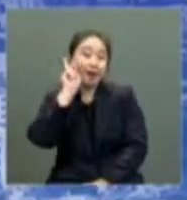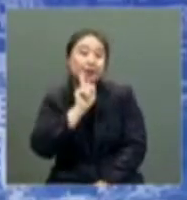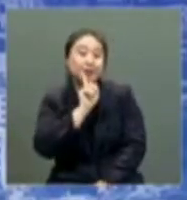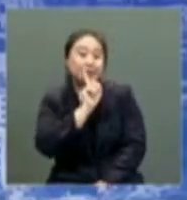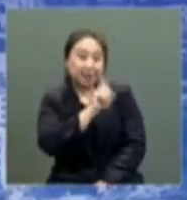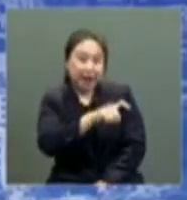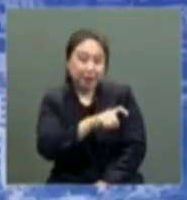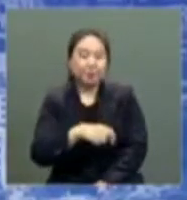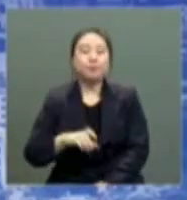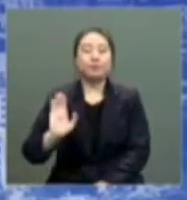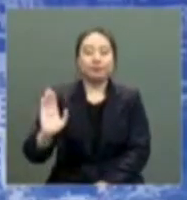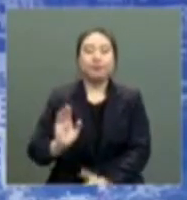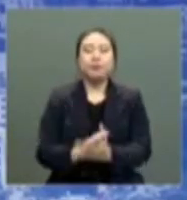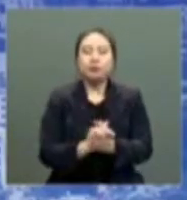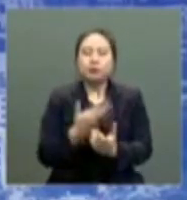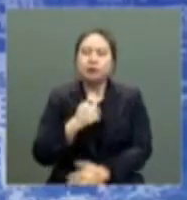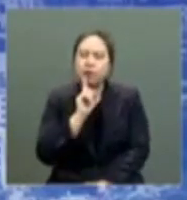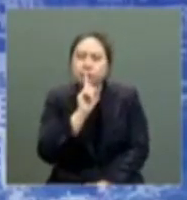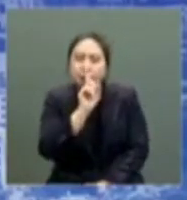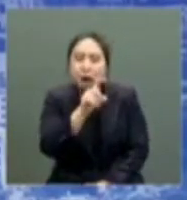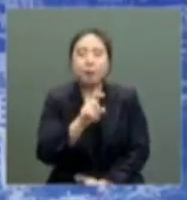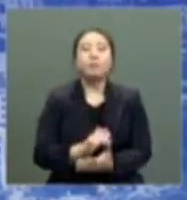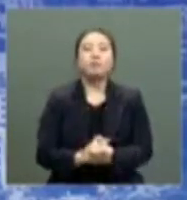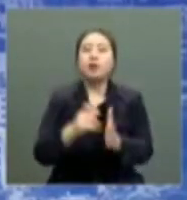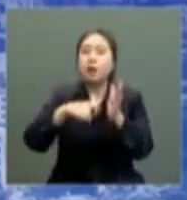นี้นะครับเราก็จะได้สู้กับโกวิทย์ได้แล้วชนะมันในที่สุดครับผมจะไปคงเป็นคำถามกับสื่อมวลชนนะคะจากสำนักข่าวเกียวโดNewนะคะที่ถามว่าเหตุผลของผู้ติดเชื้อที่ลดลงน่ะแสดงว่าตรวจผู้ติดเชื้อที่ติดเชื้อจากสนามมวยนั้นครบแล้วถ่ายหรือไม่หรือว่าเป็นรว่ามาตรการที่ภาครัฐออกมาแล้วดำเนินการได้ผลดีคะคุณหมอคะก็เป็นคำถามที่ดีมากๆเลยนะครับเพราะเราทำงานกันไปก็ต้องมาย้อนแล้วก็ดูว่าสิ่งที่เราทำไปนั้นผลที่ได้มานั้นดีไม่ดีพี่น้องประชาชนตัดสินแต่ว่าถ้ามันดีดีจากอะไรถ้าไม่ดีดีจากอะไรในฐานะที่ผมเป็นหมอเหมือนกันนะเวลารักษาคนไข้ไปก็ต้องดูว่าแต่ละวันนี้เขาอาการเป็นยังไงนะครับวันนี้ที่เรามาอยู่นี้เราไม่เห็นตัวเลขแล้วไม่เห็นสถานการณ์ต่างๆผมอยากให้ไปดูตัวเลขตัวนี้ครับก็เป็นภาพที่ดีขึ้นมาก็คือเราประกาศเรื่องของสถานการณ์ฉุกเฉินกันถ้า